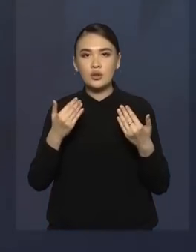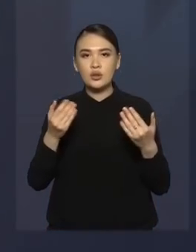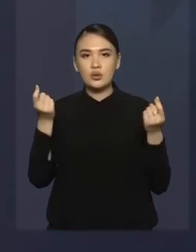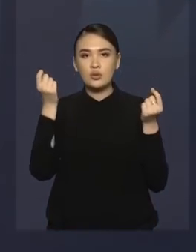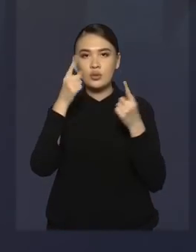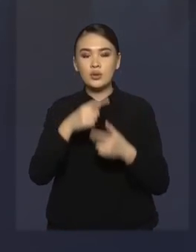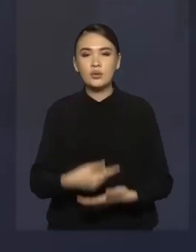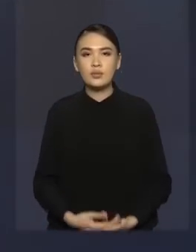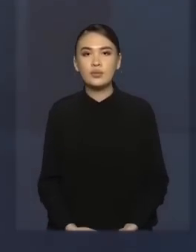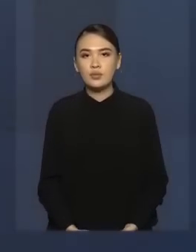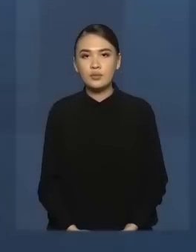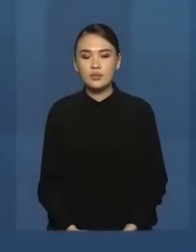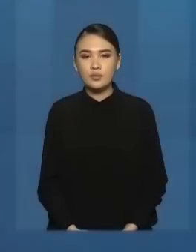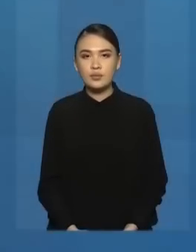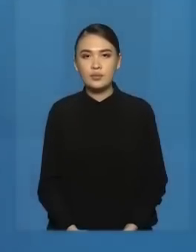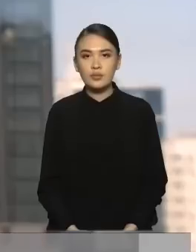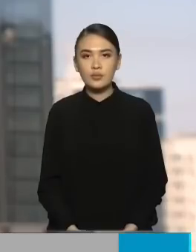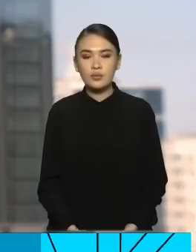Тойбек тарқатады.